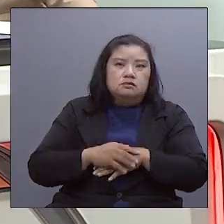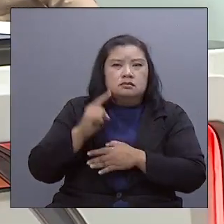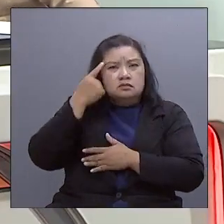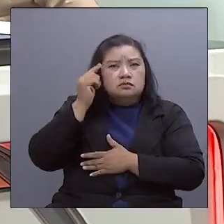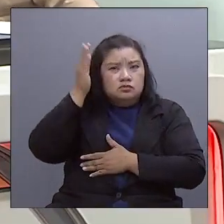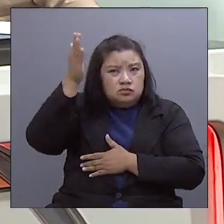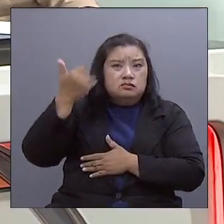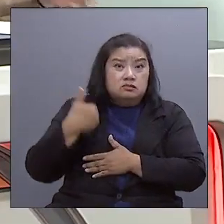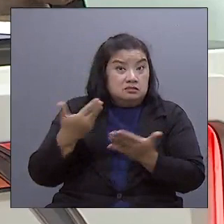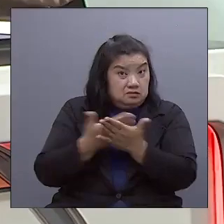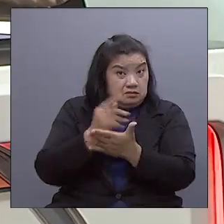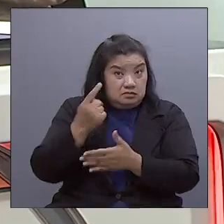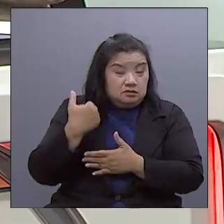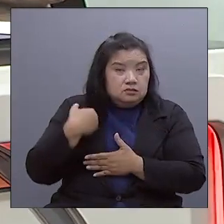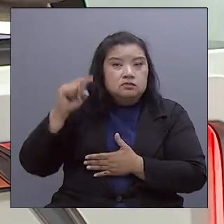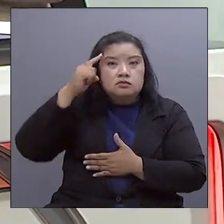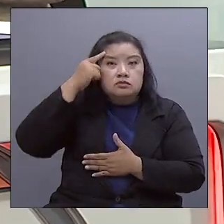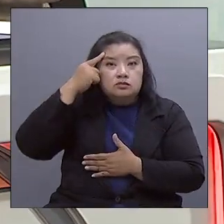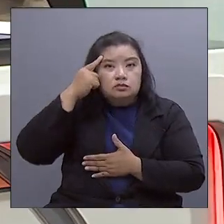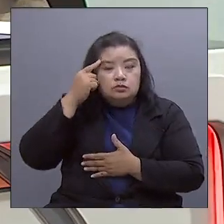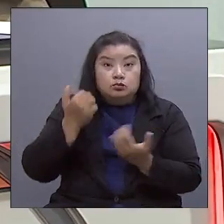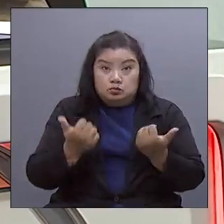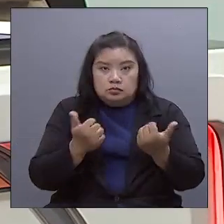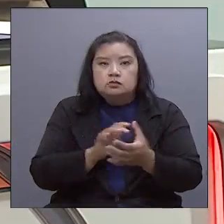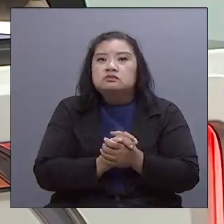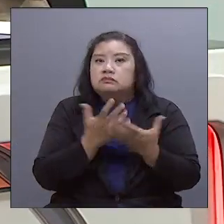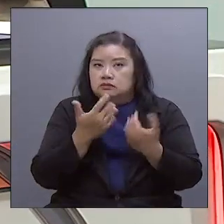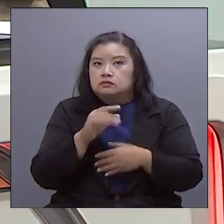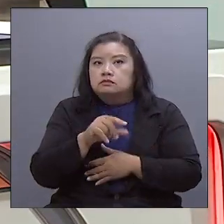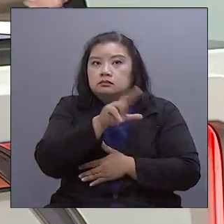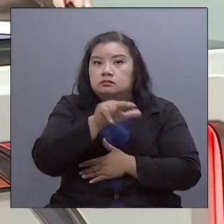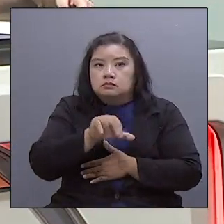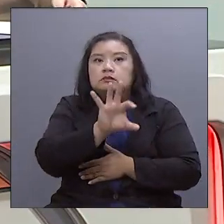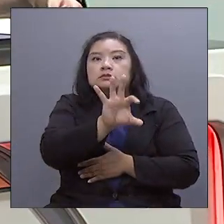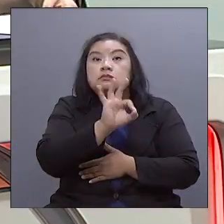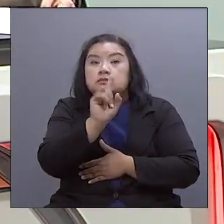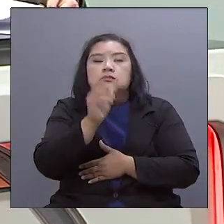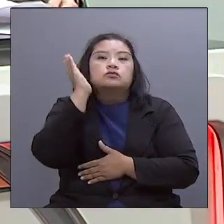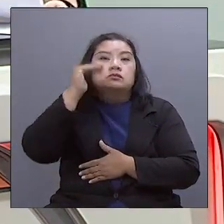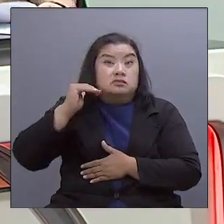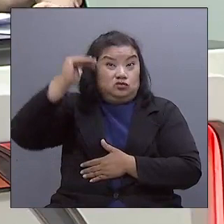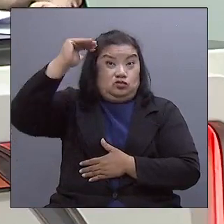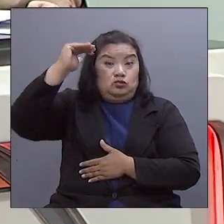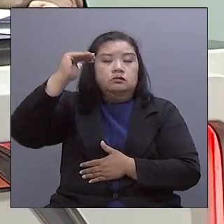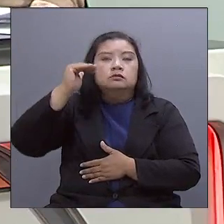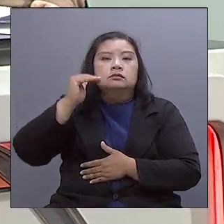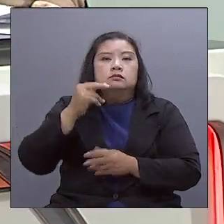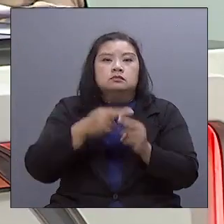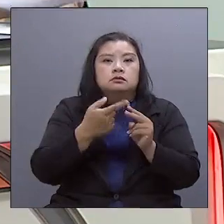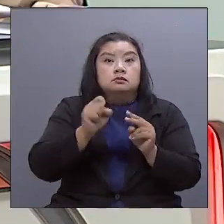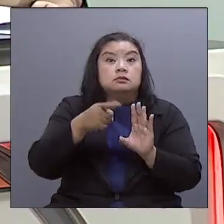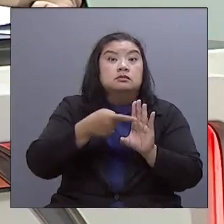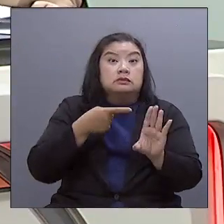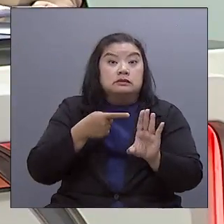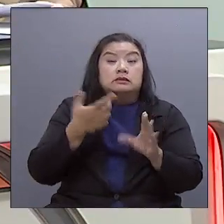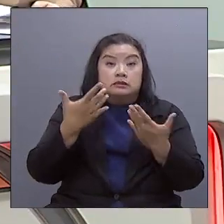แปลงไปอีกหรือเปล่านะคะเพราะว่าทันทีที่มีความชัดเจนแล้วว่าพรรคเพื่อไทยจะเสนอชื่อคุณเศรษฐาการตรวจสอบคุณสมบัติ